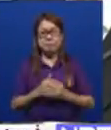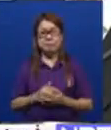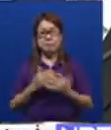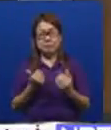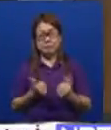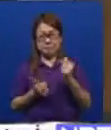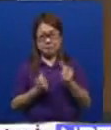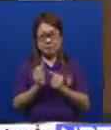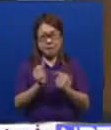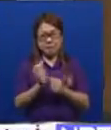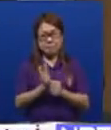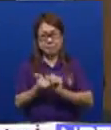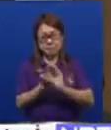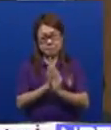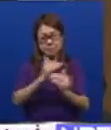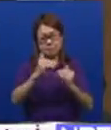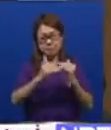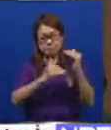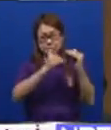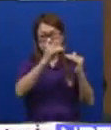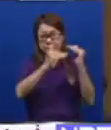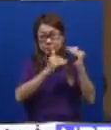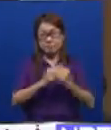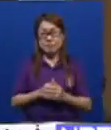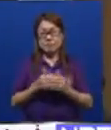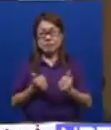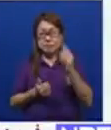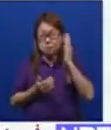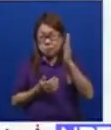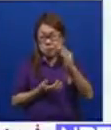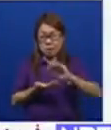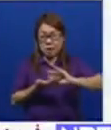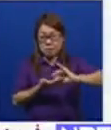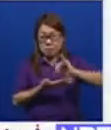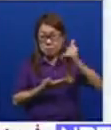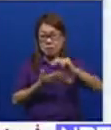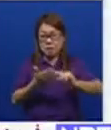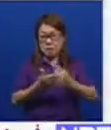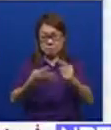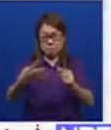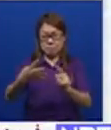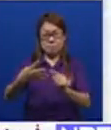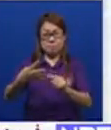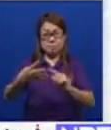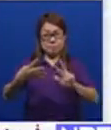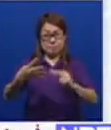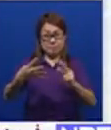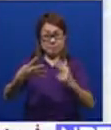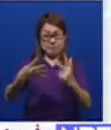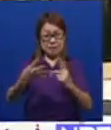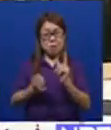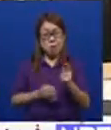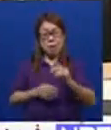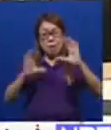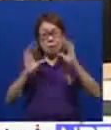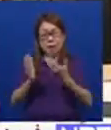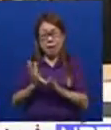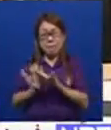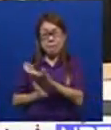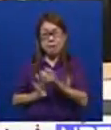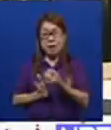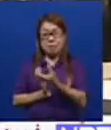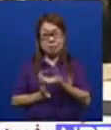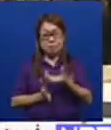กำลังปรับตัวดีขึ้นแบบค่อยเป็นค่อยไปและจะฟื้นตัวชัดเจนตั้งแต่ไตรมาส 3จากการเร่งเบิกจ่ายงบประมาณของภาค